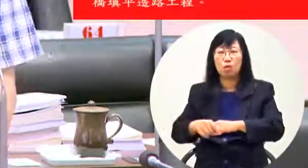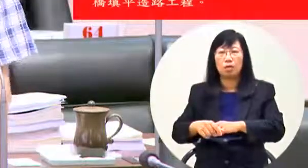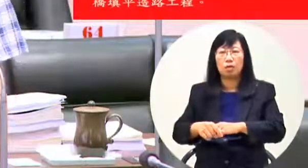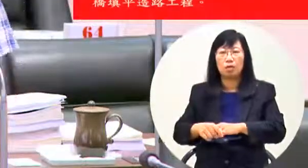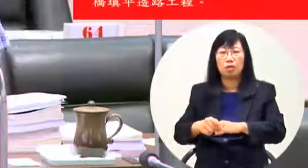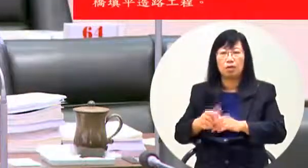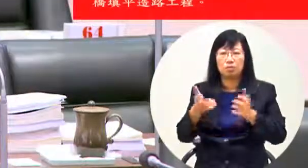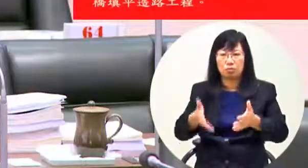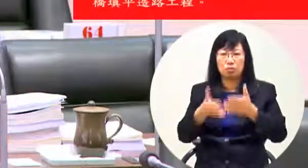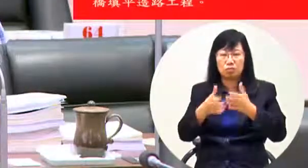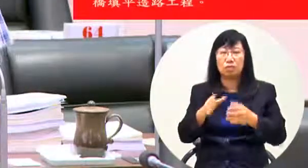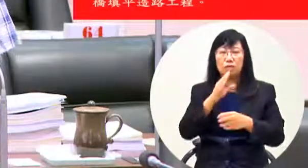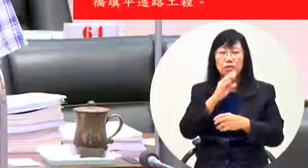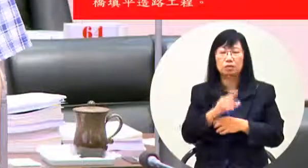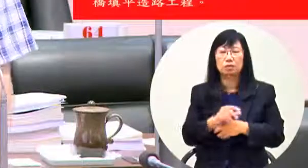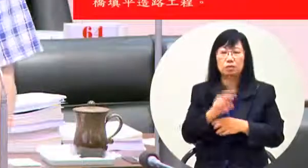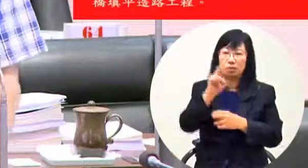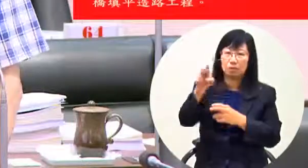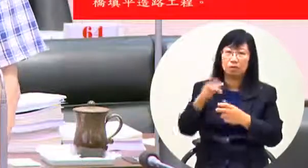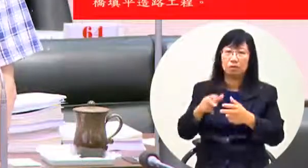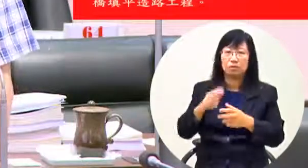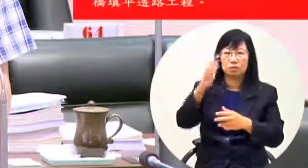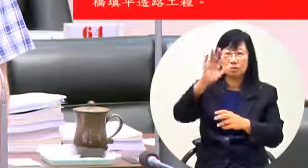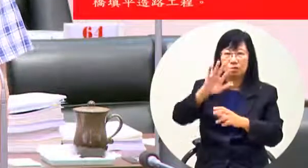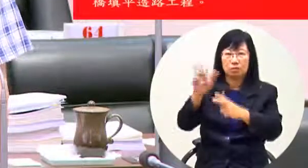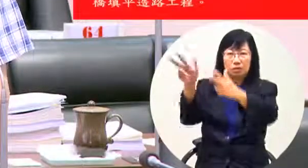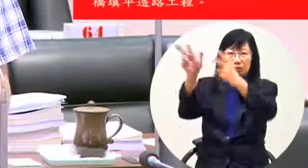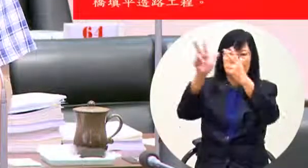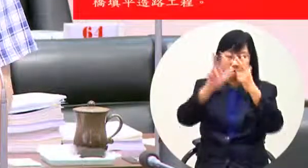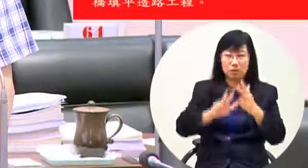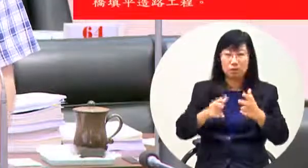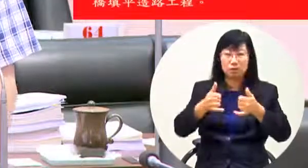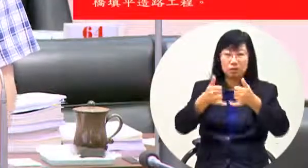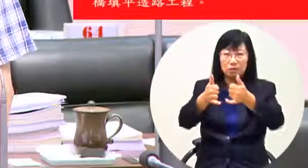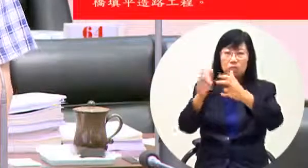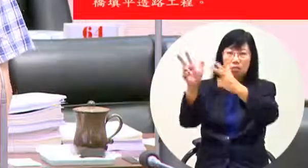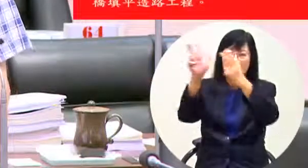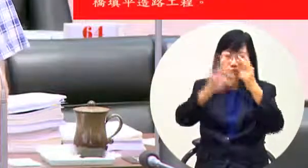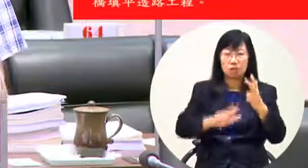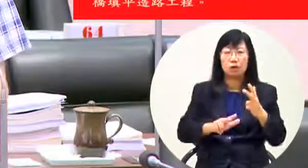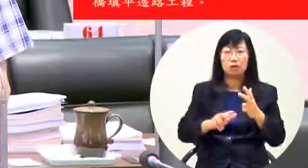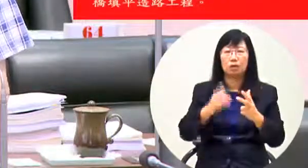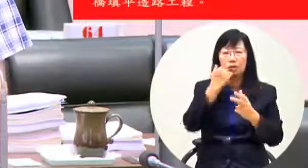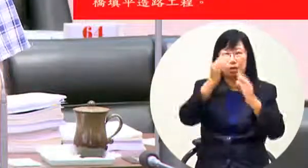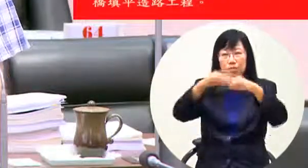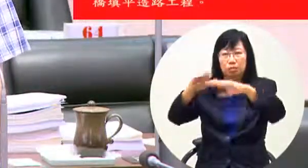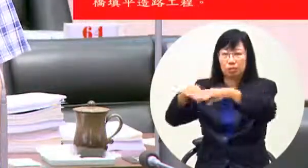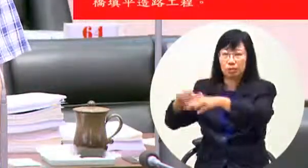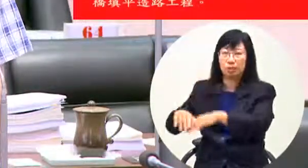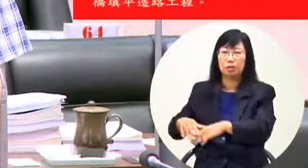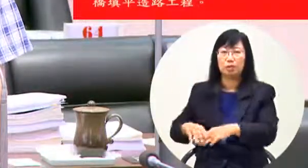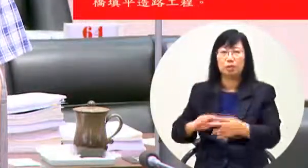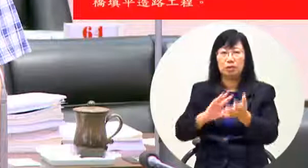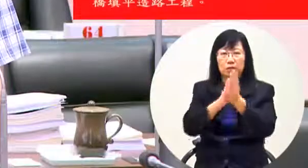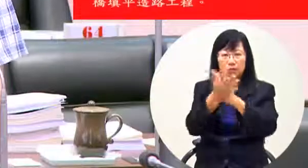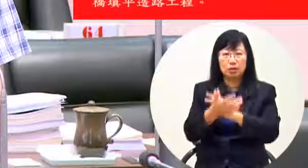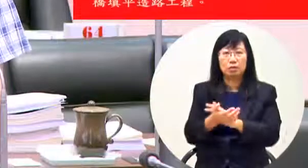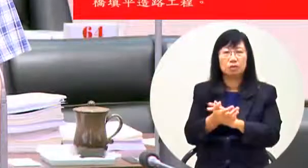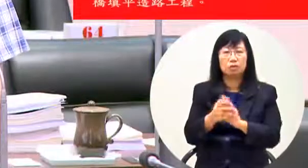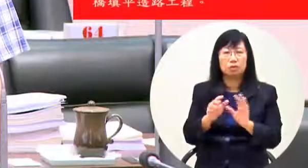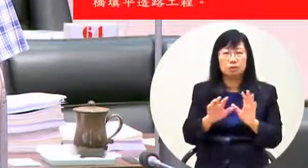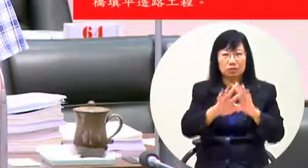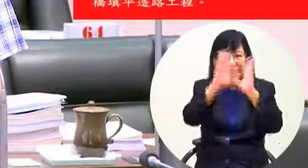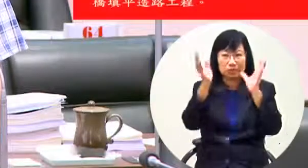路桥、地下道不要的都应该要清除掉，使所有的路况都能够改善，土地都能